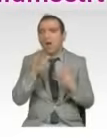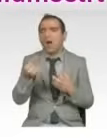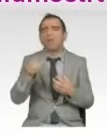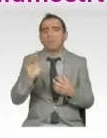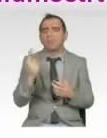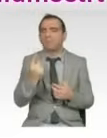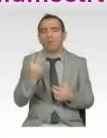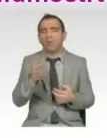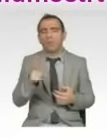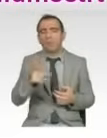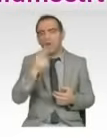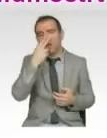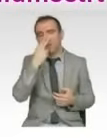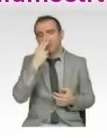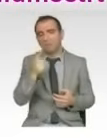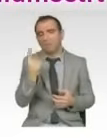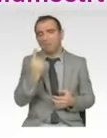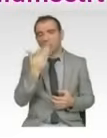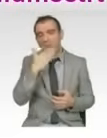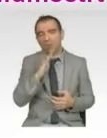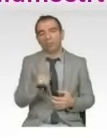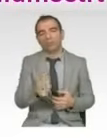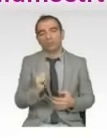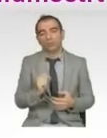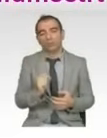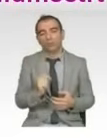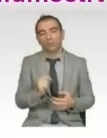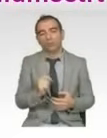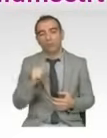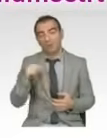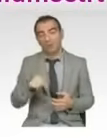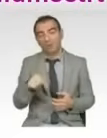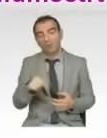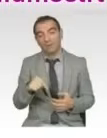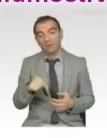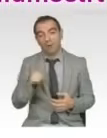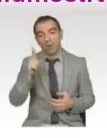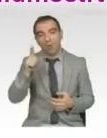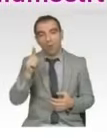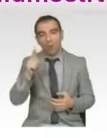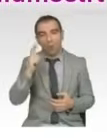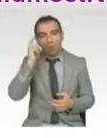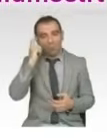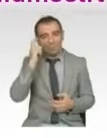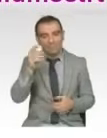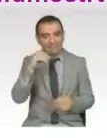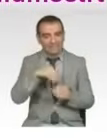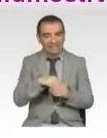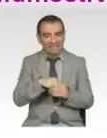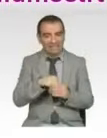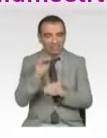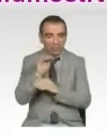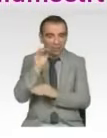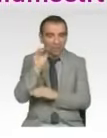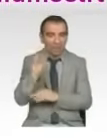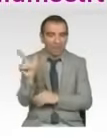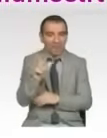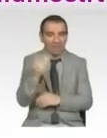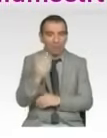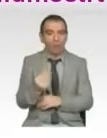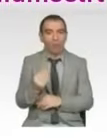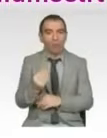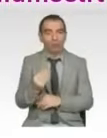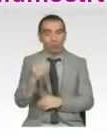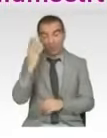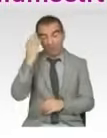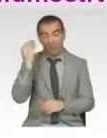olmaz. Hani alışmak gibi bir şeyim yoktu. Ama artık mesela işte o kültürün içerisinde o kültürle yaşamam gerektiğini fark